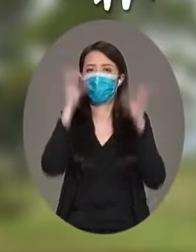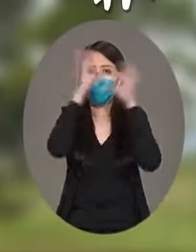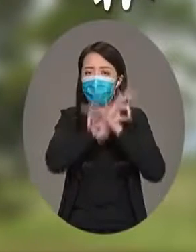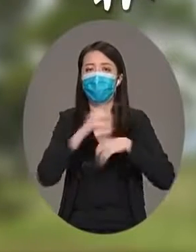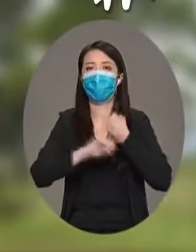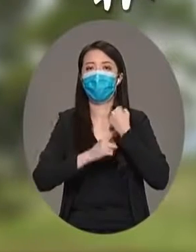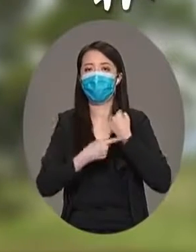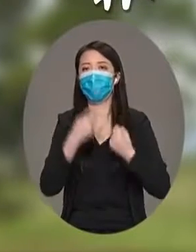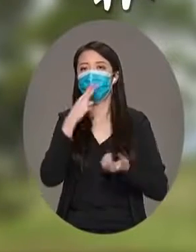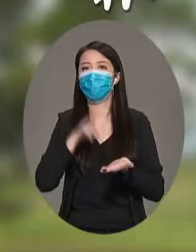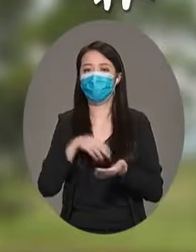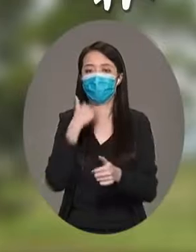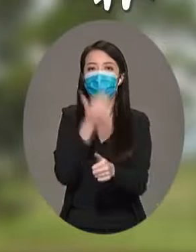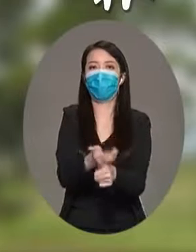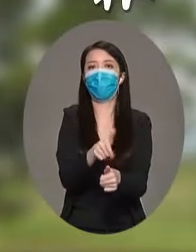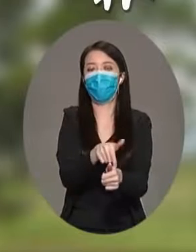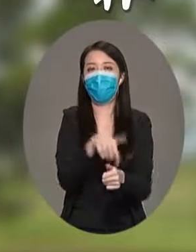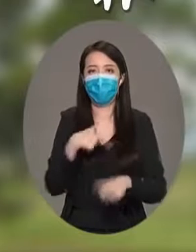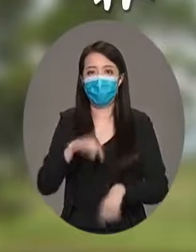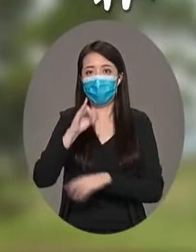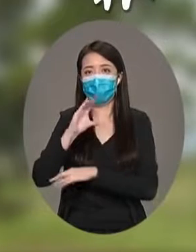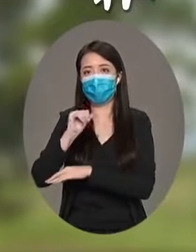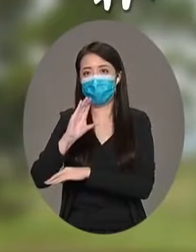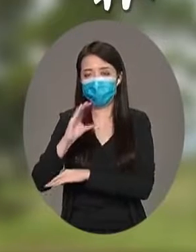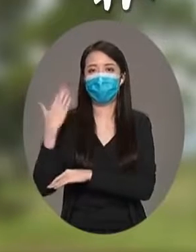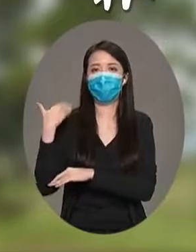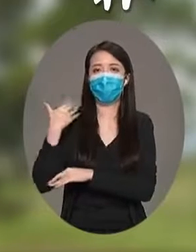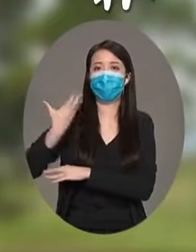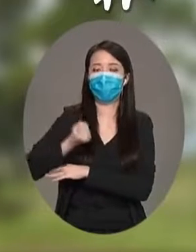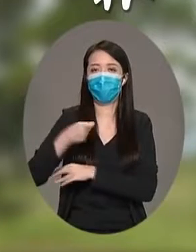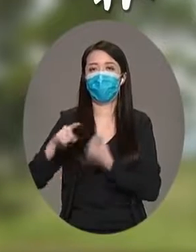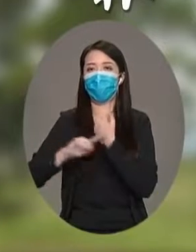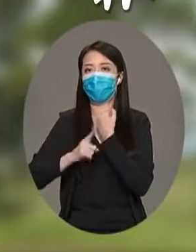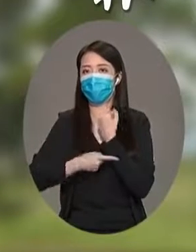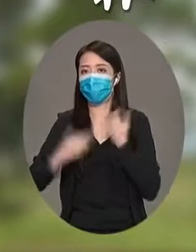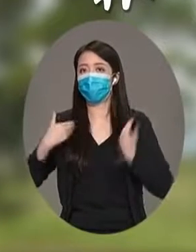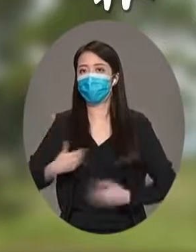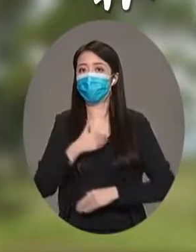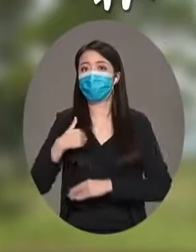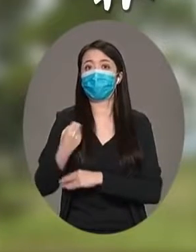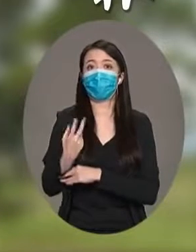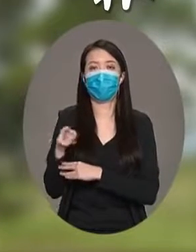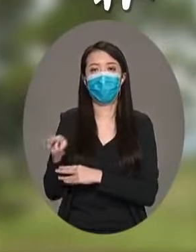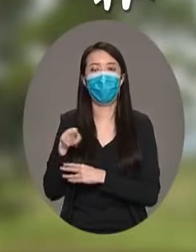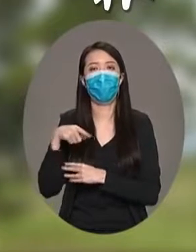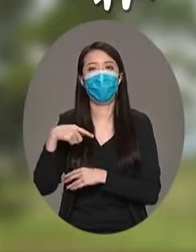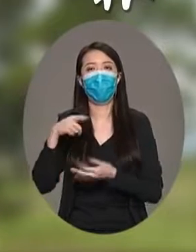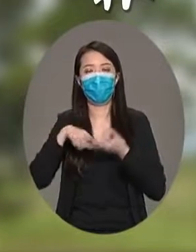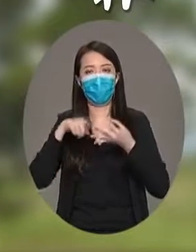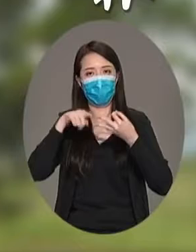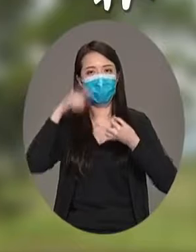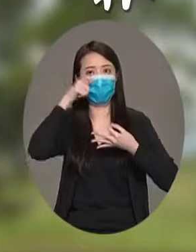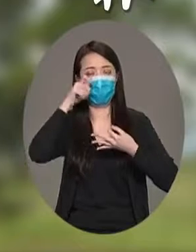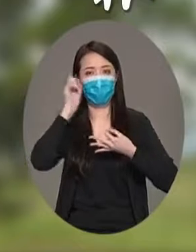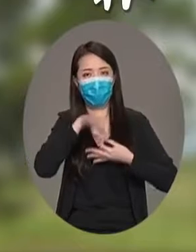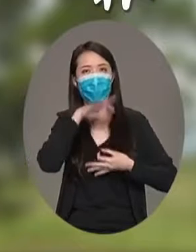會發信追究。廉署前總調查主任大律師查石我說，不論實際、潛在